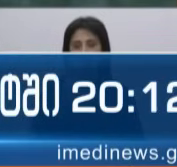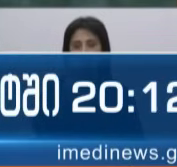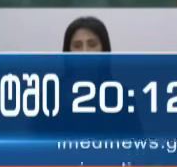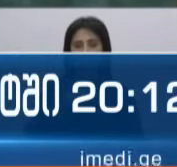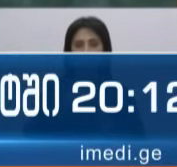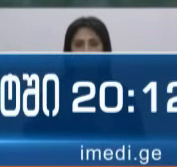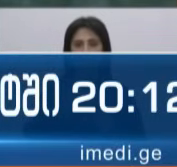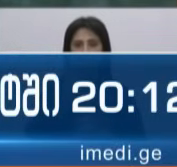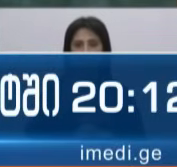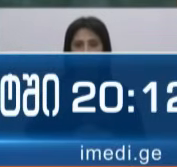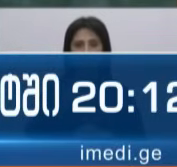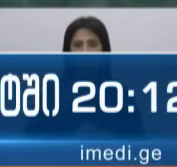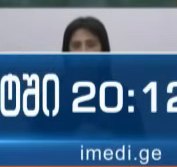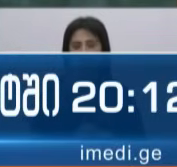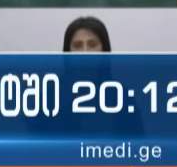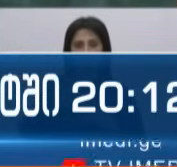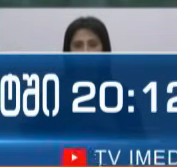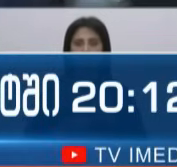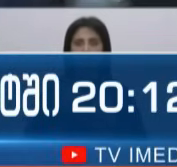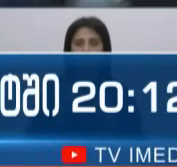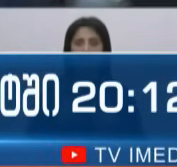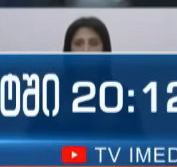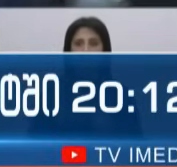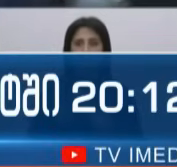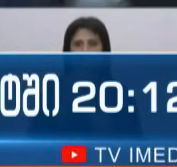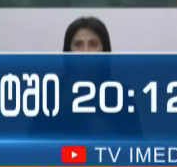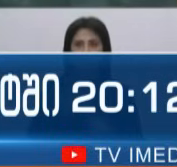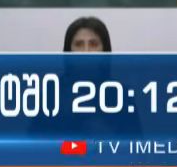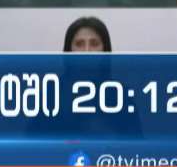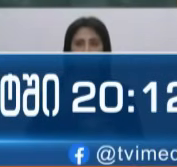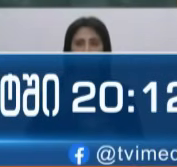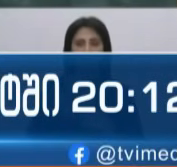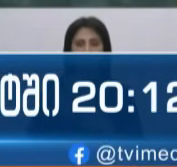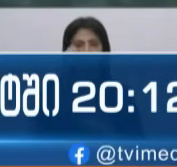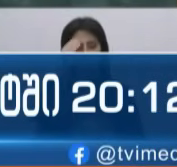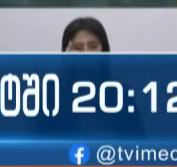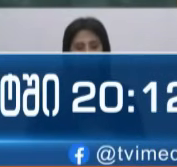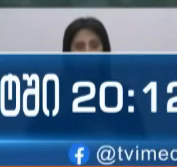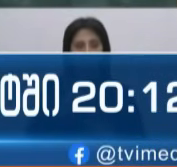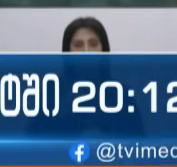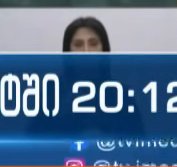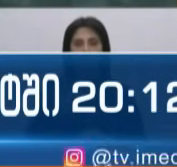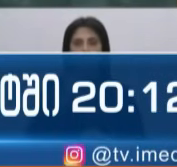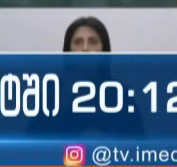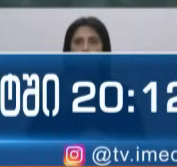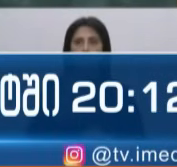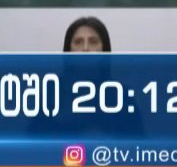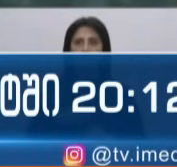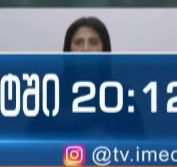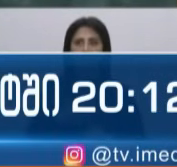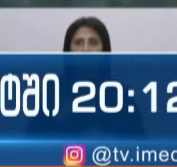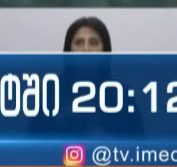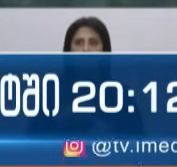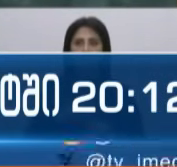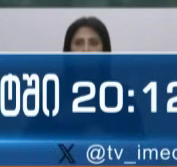მინდა გადაგიხადოთ თქვენ უშეცდომო პოლიტიკური ლიდერობისთვის. შორს ვარ იმ აზრისგან, რომ მხოლოდ პოლიტიკა ან გეოპოლიტიკა